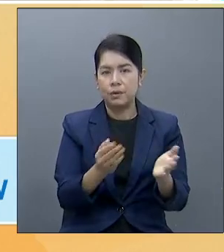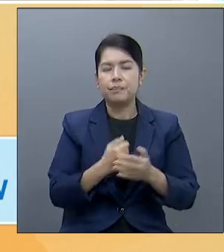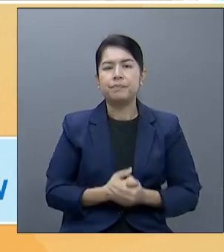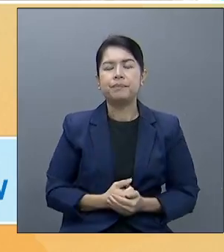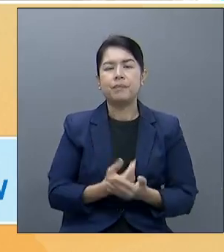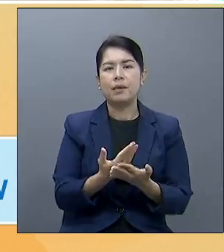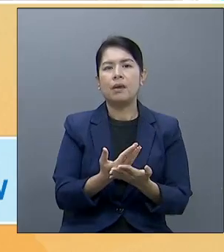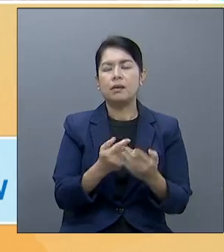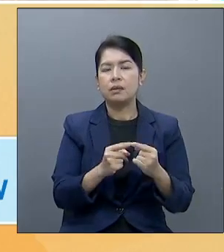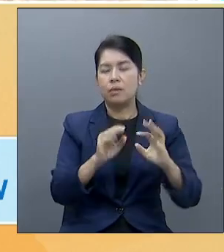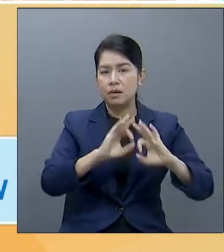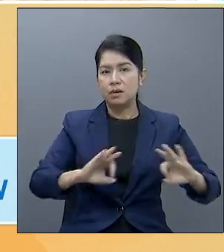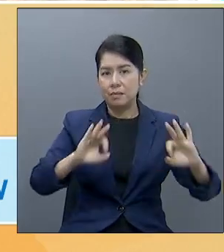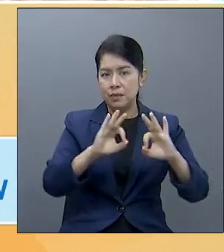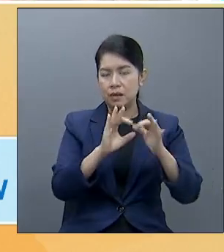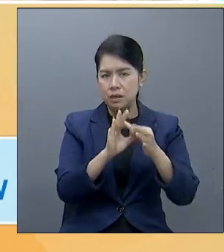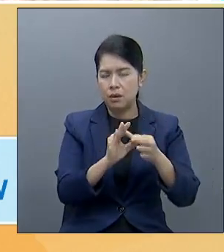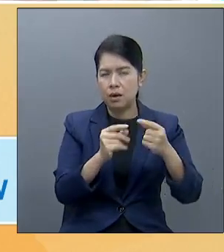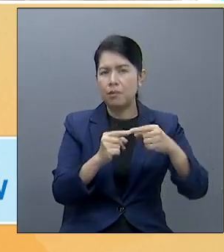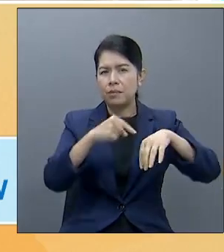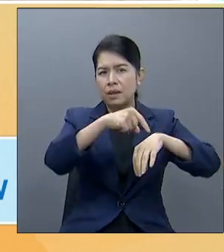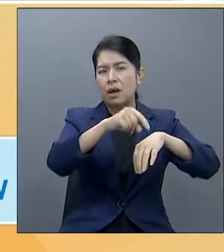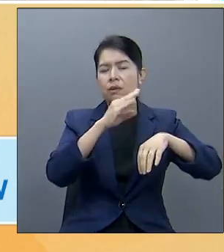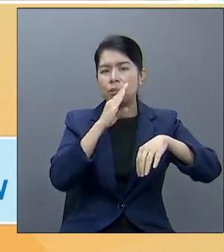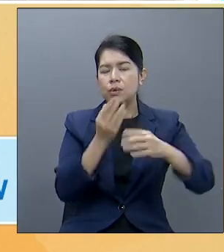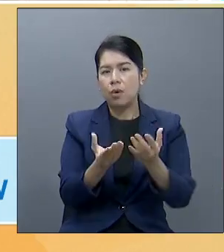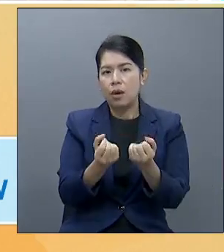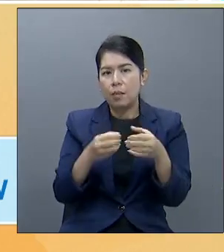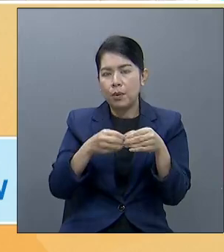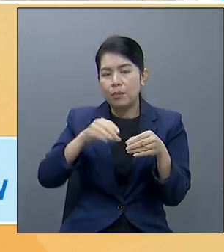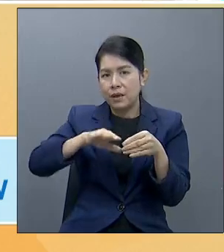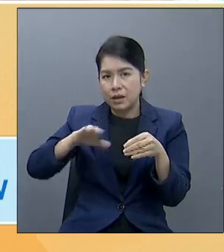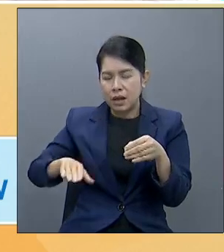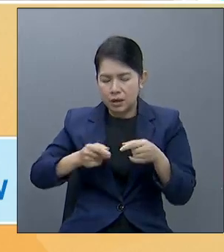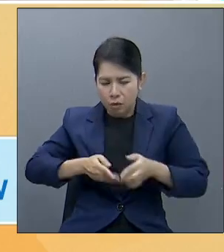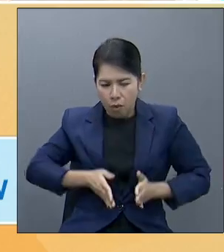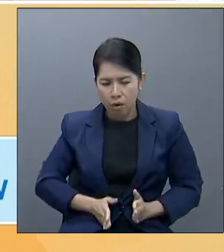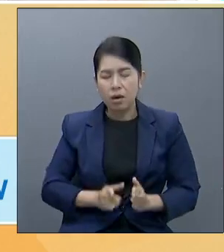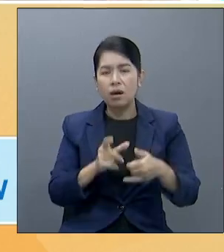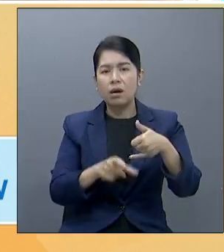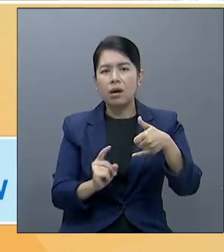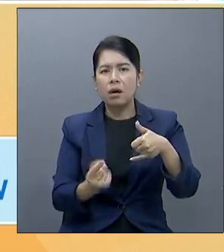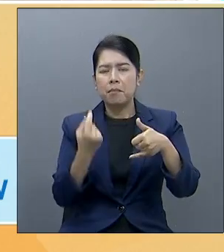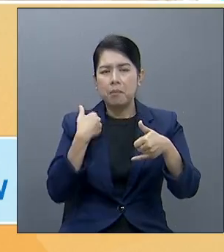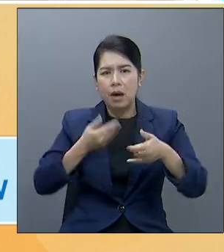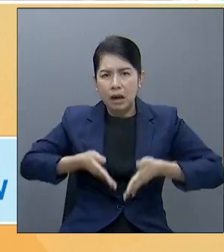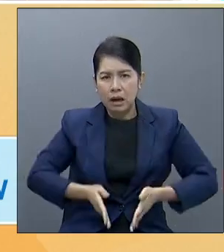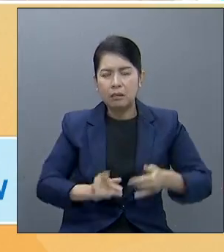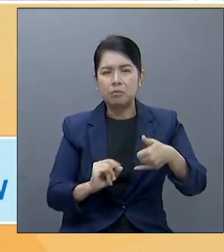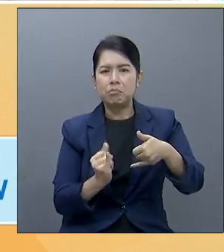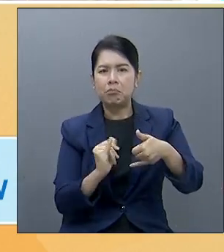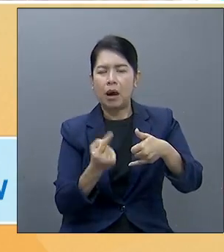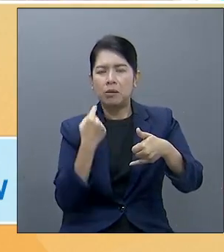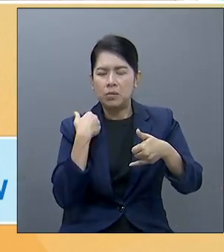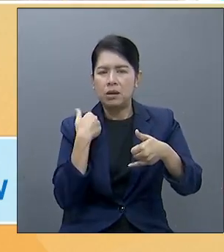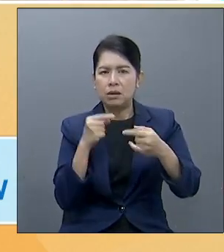ทั่งว่ามิติในเรื่องของสถานพัฒนาเด็กปฐมวัยซึ่งจริงๆแล้วเนี้ยเป็นสิ่งที่สำคัญมากพ่อแม่ต้องทำงานมีเว